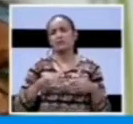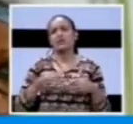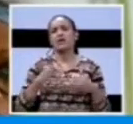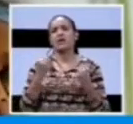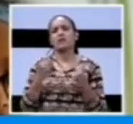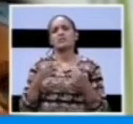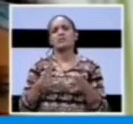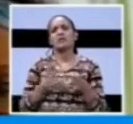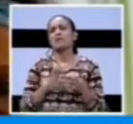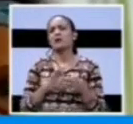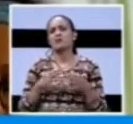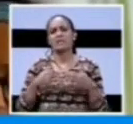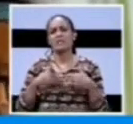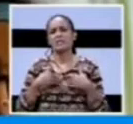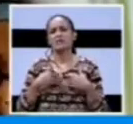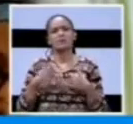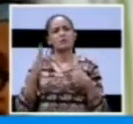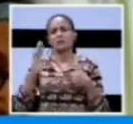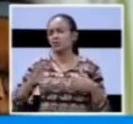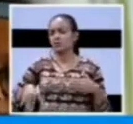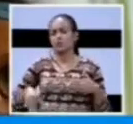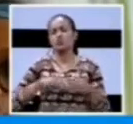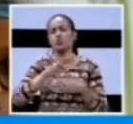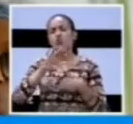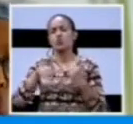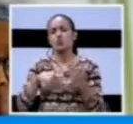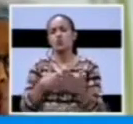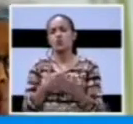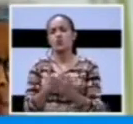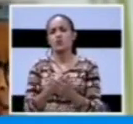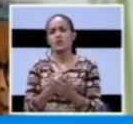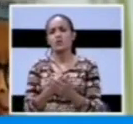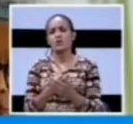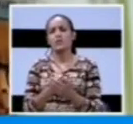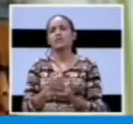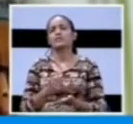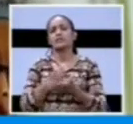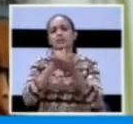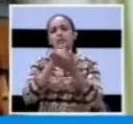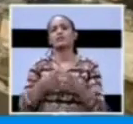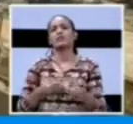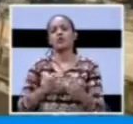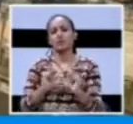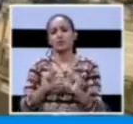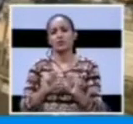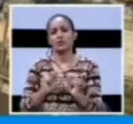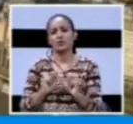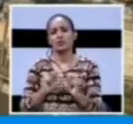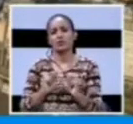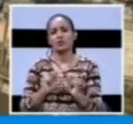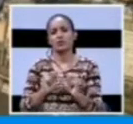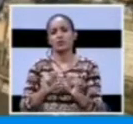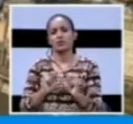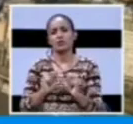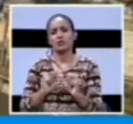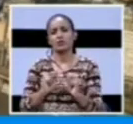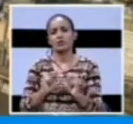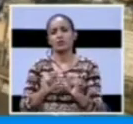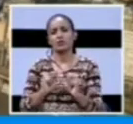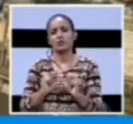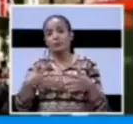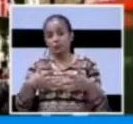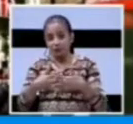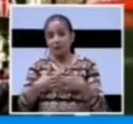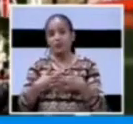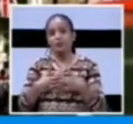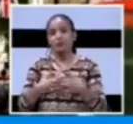ምንታይ ማሕበር ኣለና ብዘየገድስ ንኩሉ ክንብል ኢና ሞኪርና ማለት እዩ። እቲ ኮሚቴ ብማሕበራዊ ሚድያ